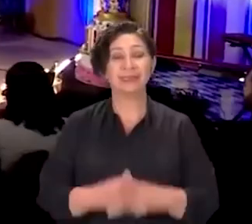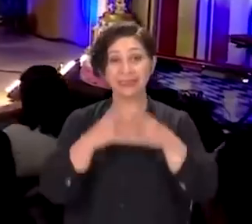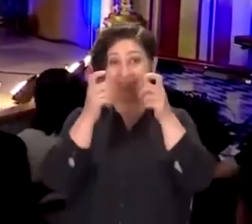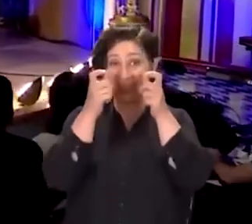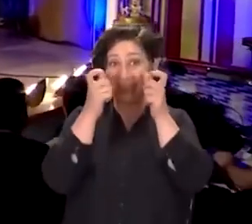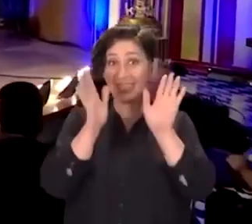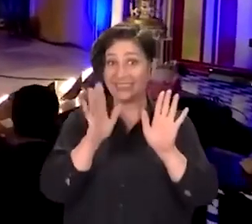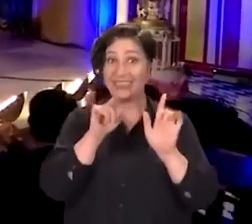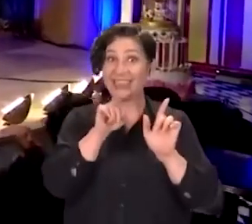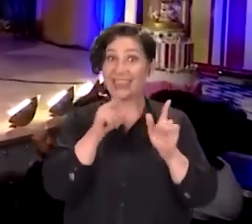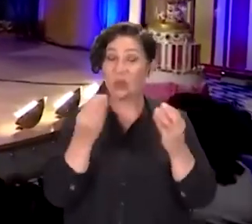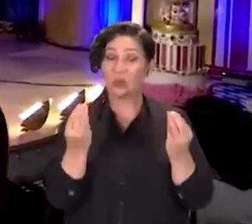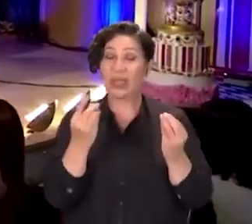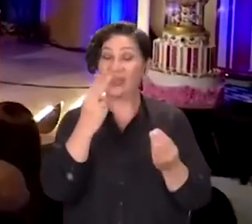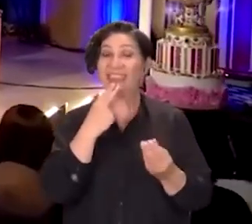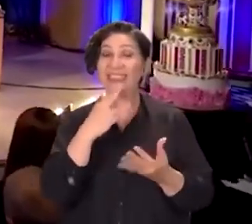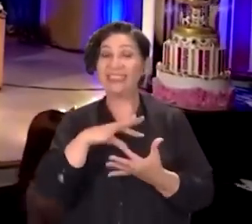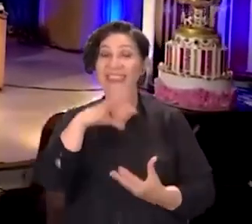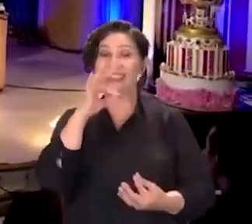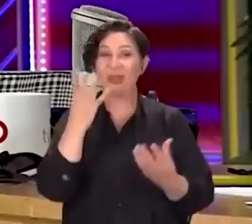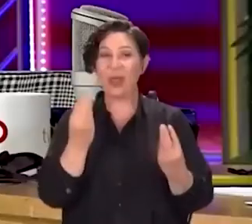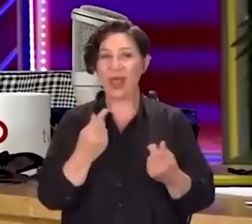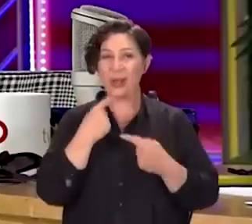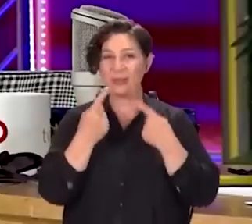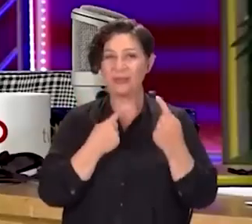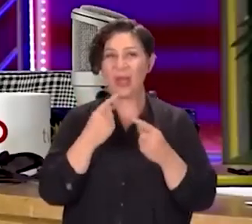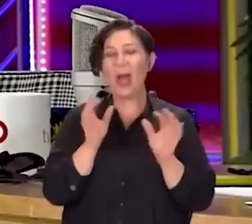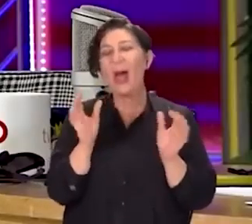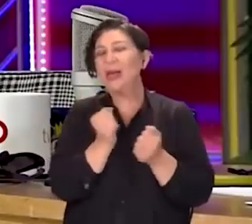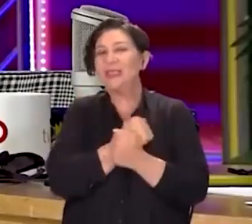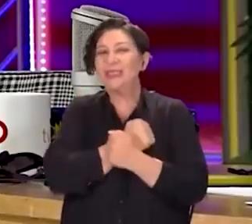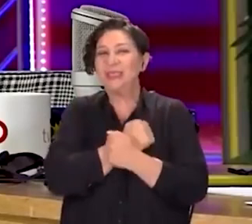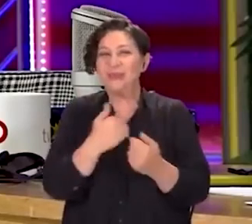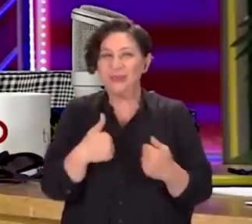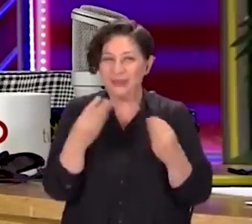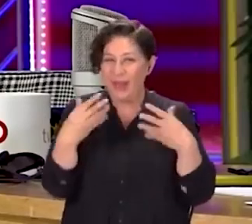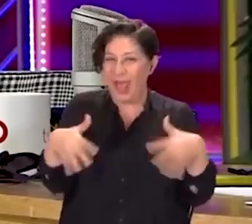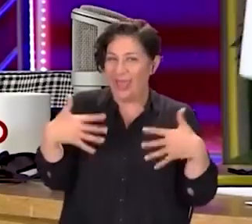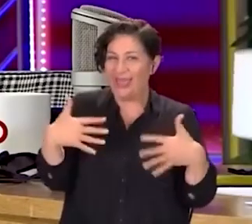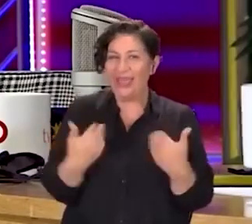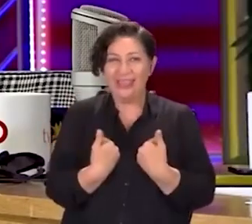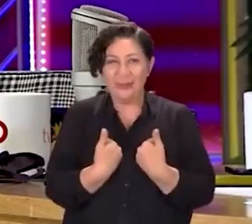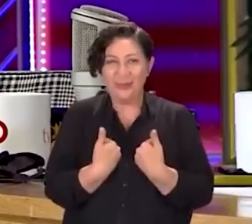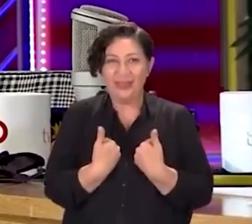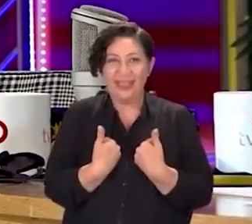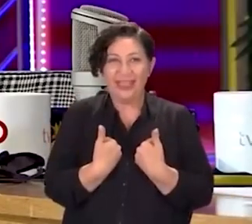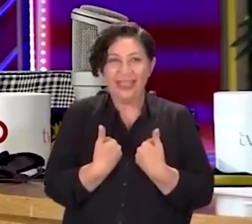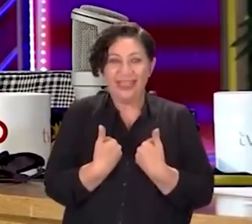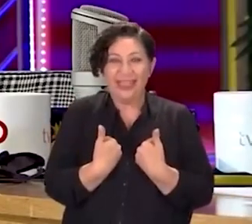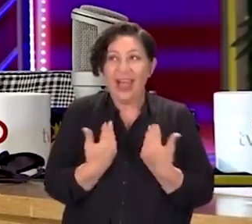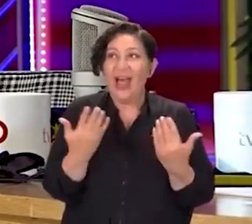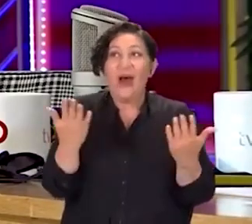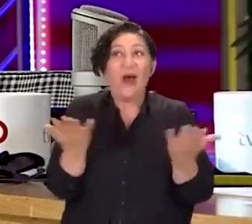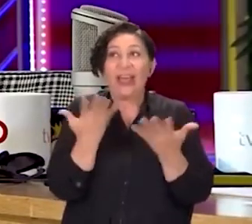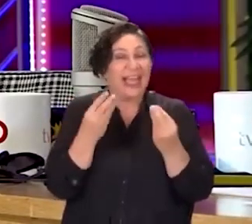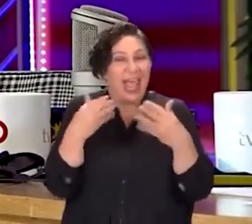Dikkat edersen senden güzel bir kız olarak söz ediyorum. Ay canımın içi, çok heyecanlandım. O